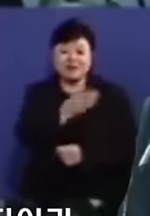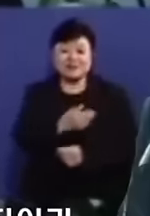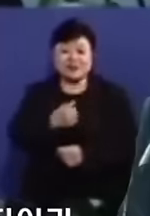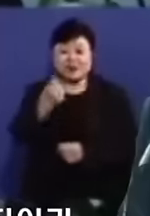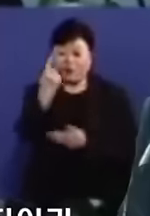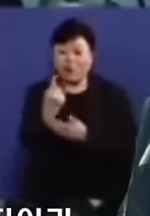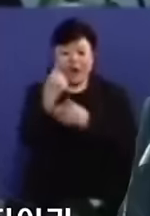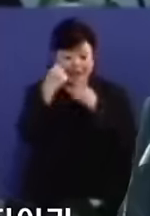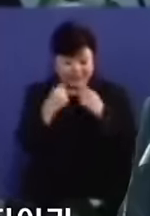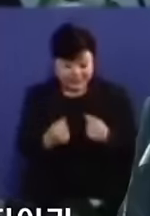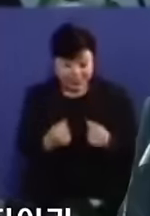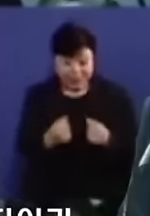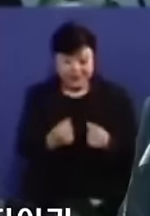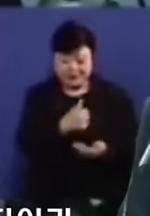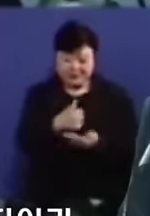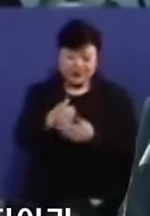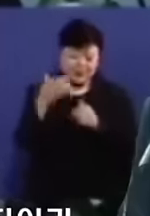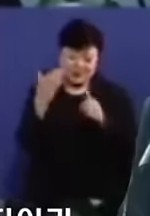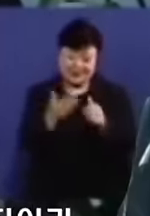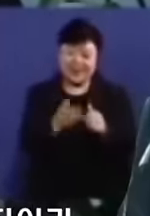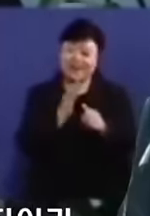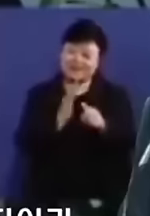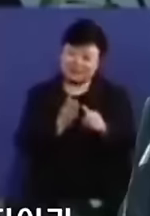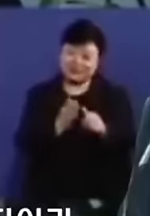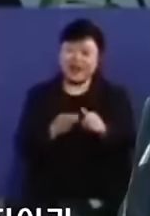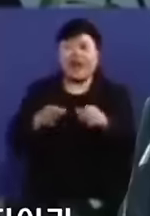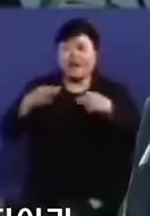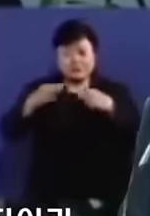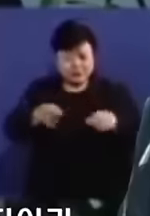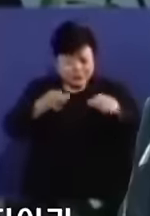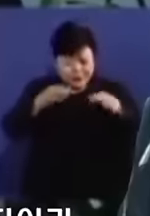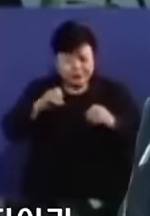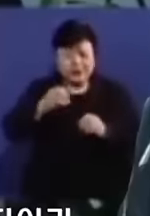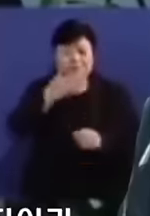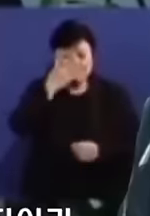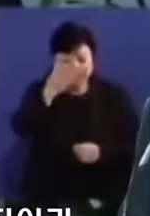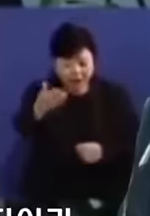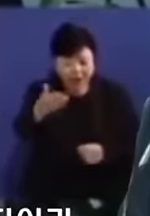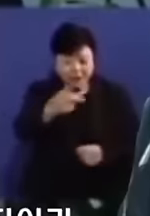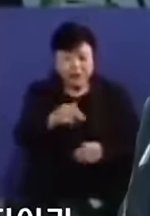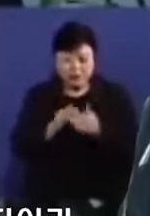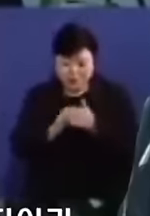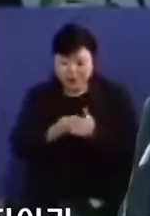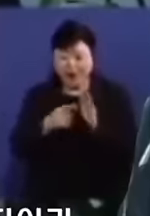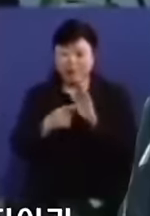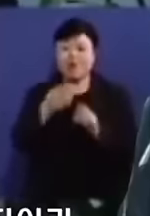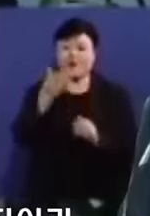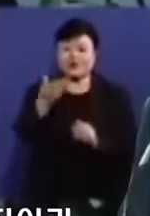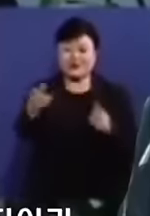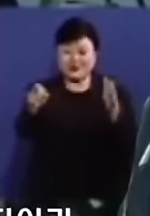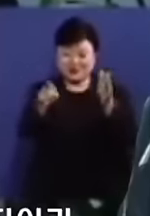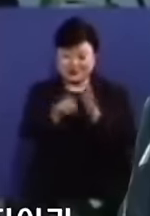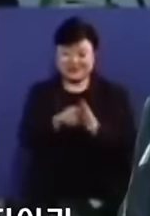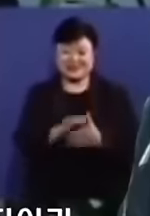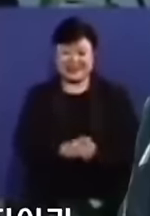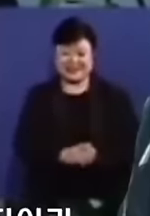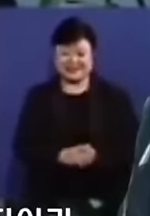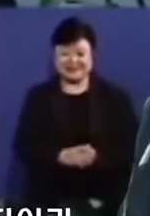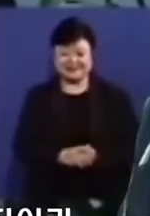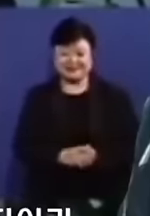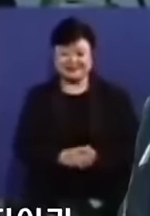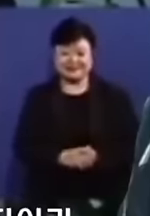와 계시면 주님께 부탁하고 부르시면 응답하겠고 크고 비밀한 일을 보여주시는 것입니다.